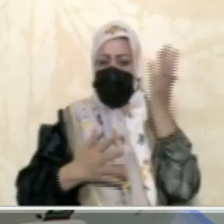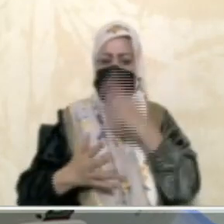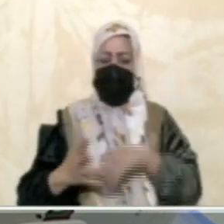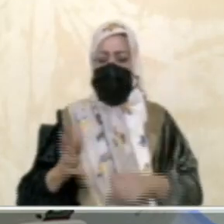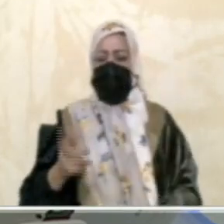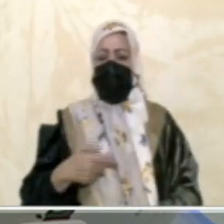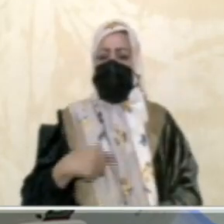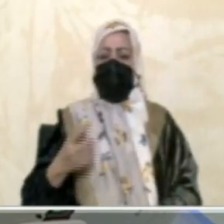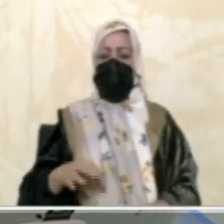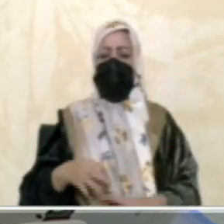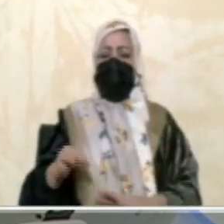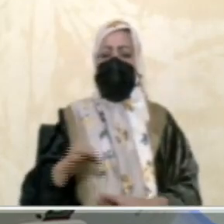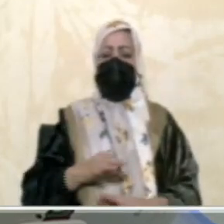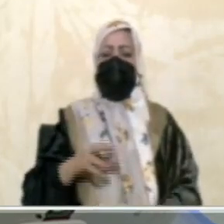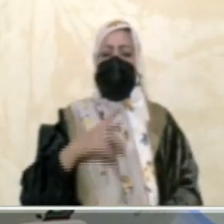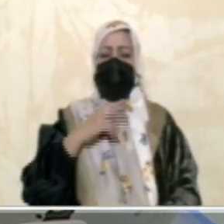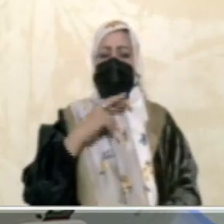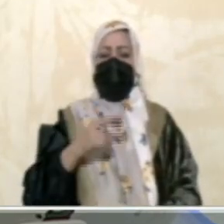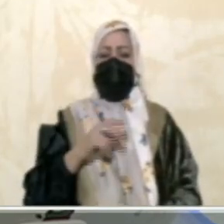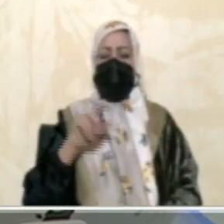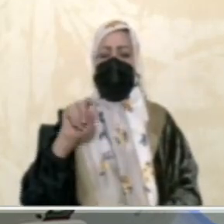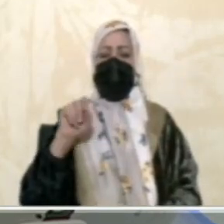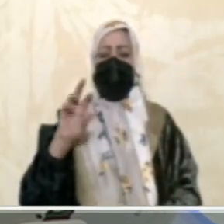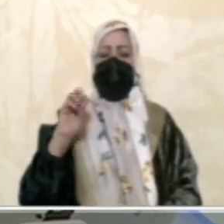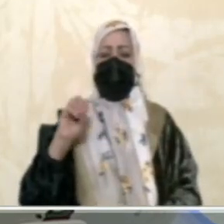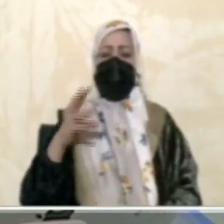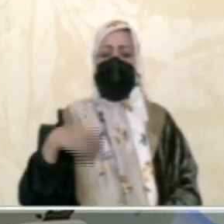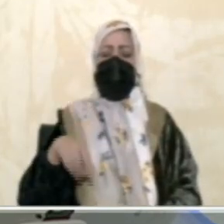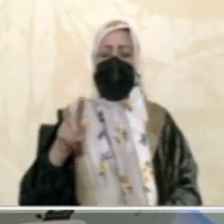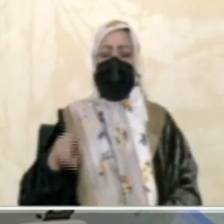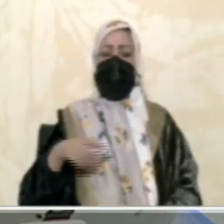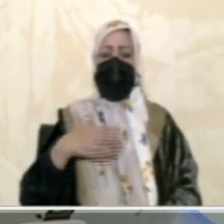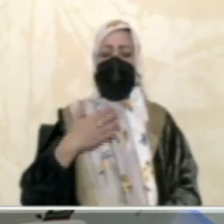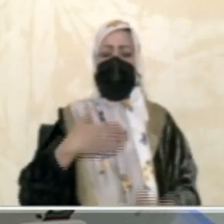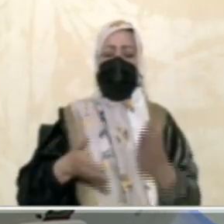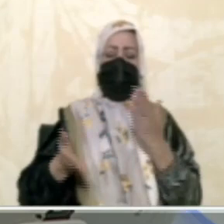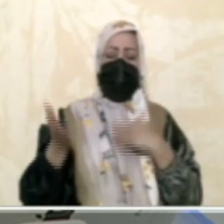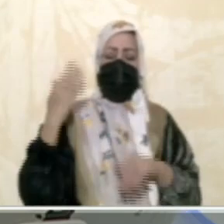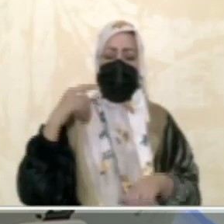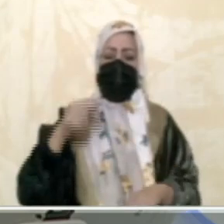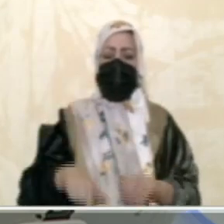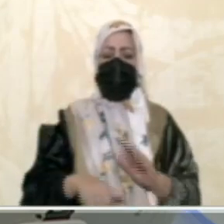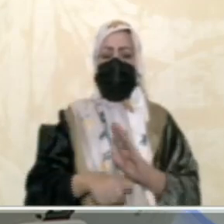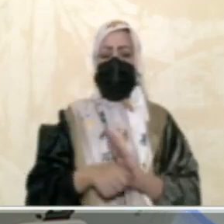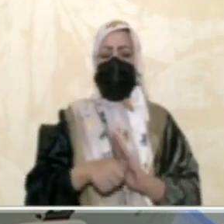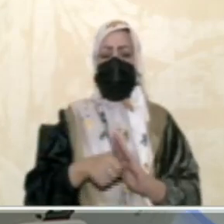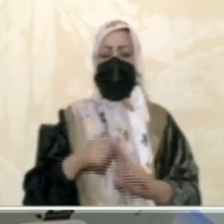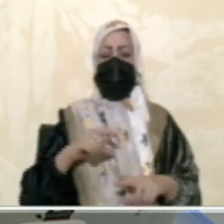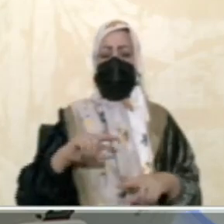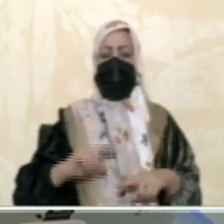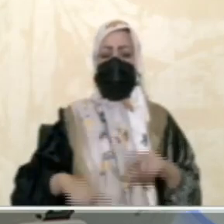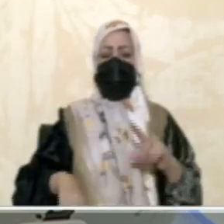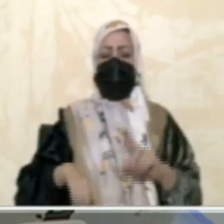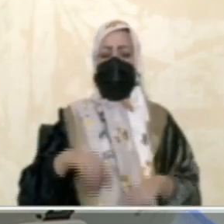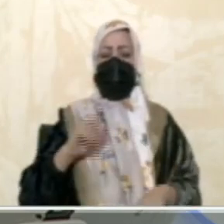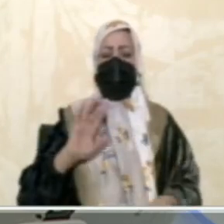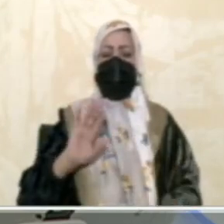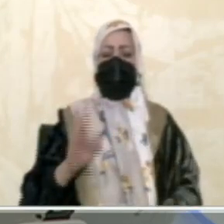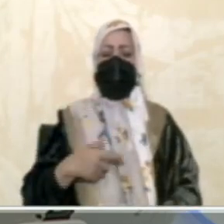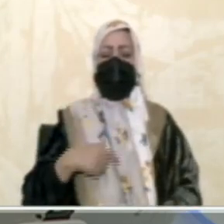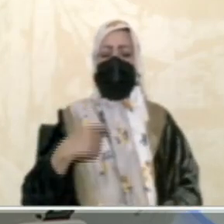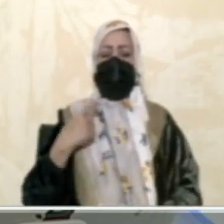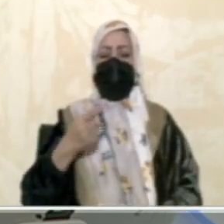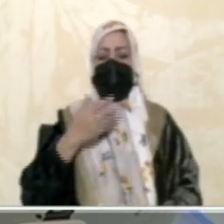قديما وحديثا وكان الخلاف فيها سائغا ولا انكار ولا في هذا الامر